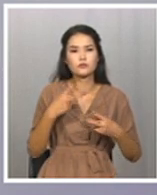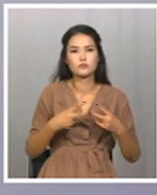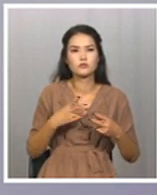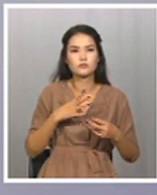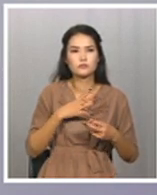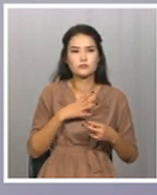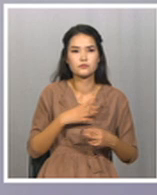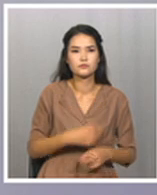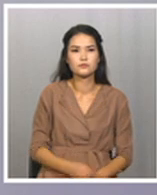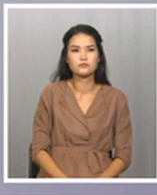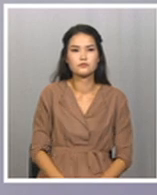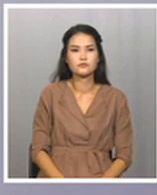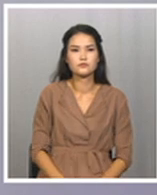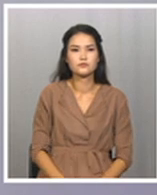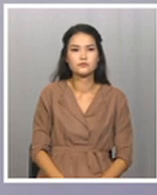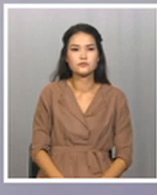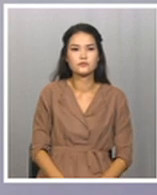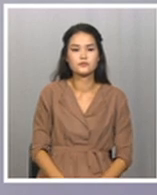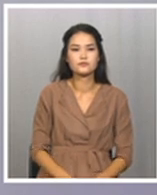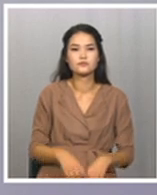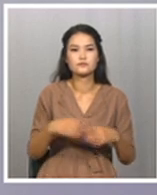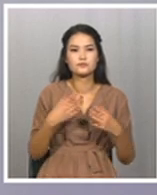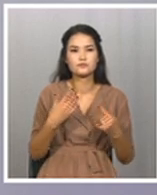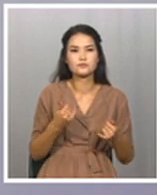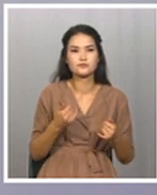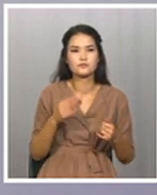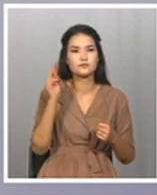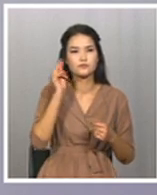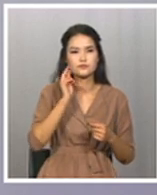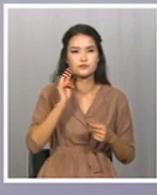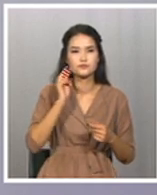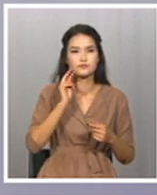ойдамын. Олай болса, сабағымызды